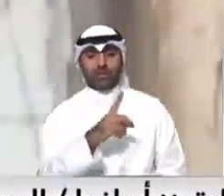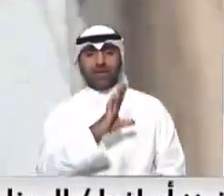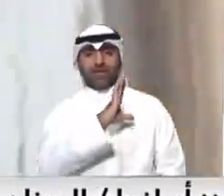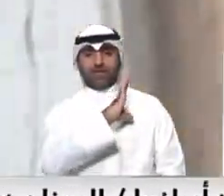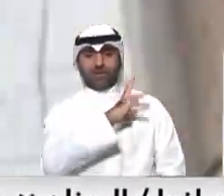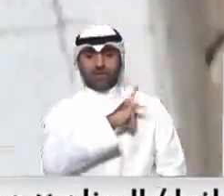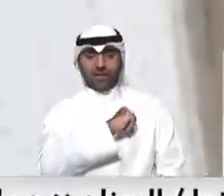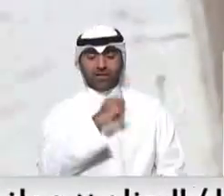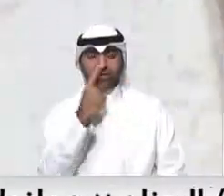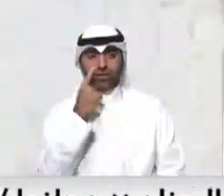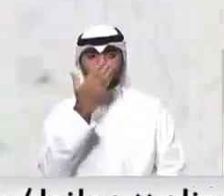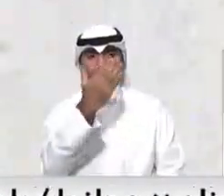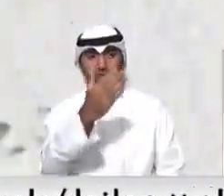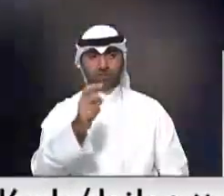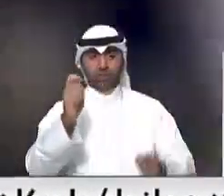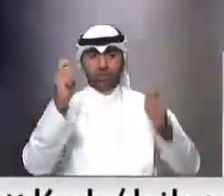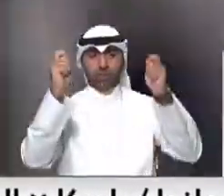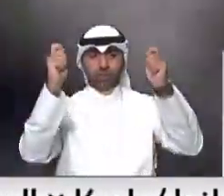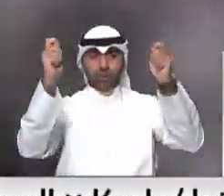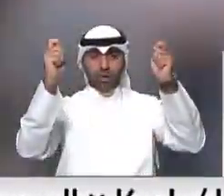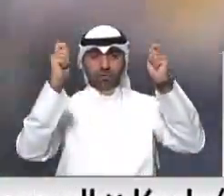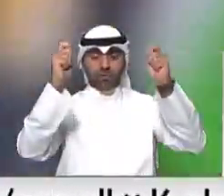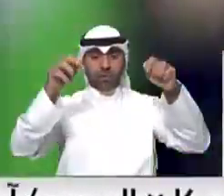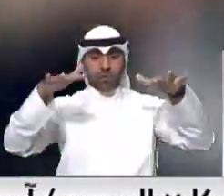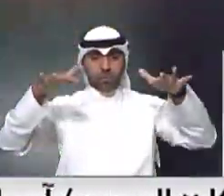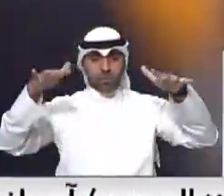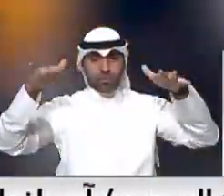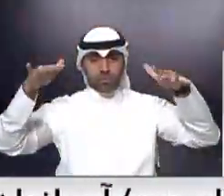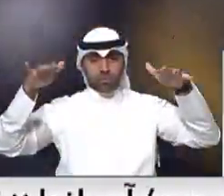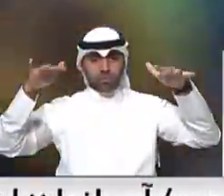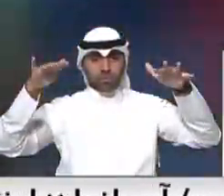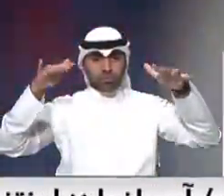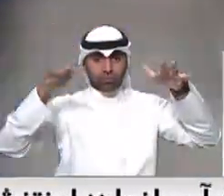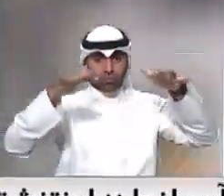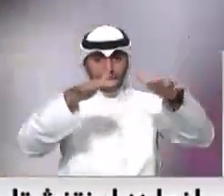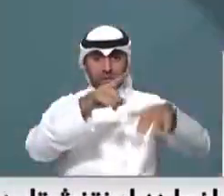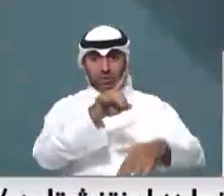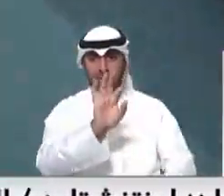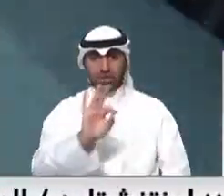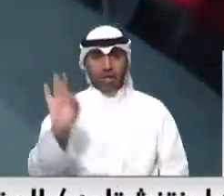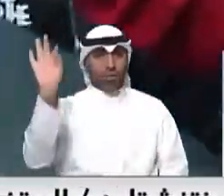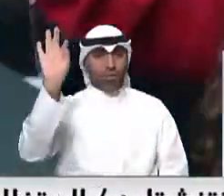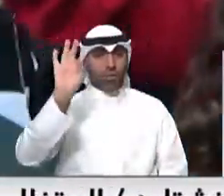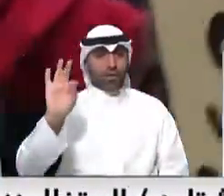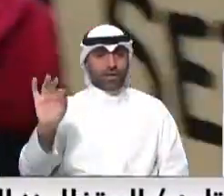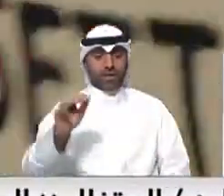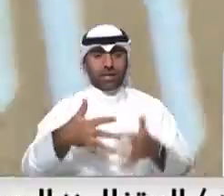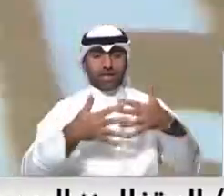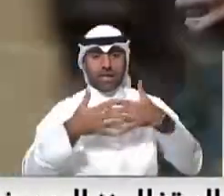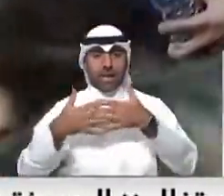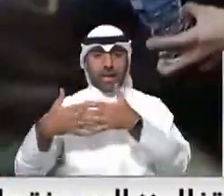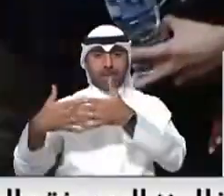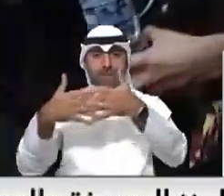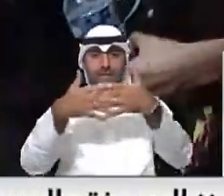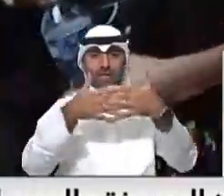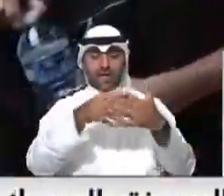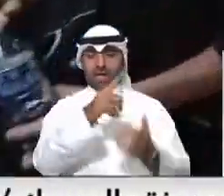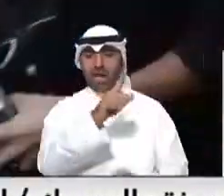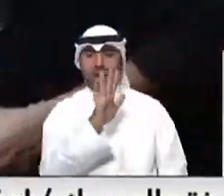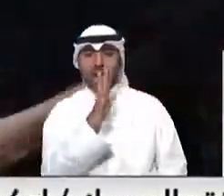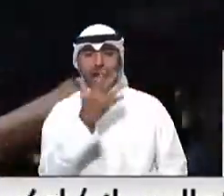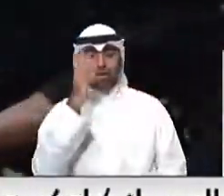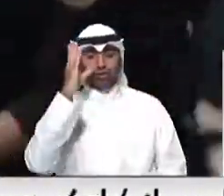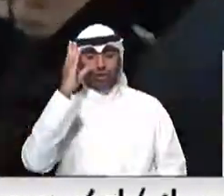الفلسطينية والحقوقية في واشنطن وشيكاغو وكاليفورنيا ونيويورك وميتشيغان الآلاف من الأمريكيين وأبناء